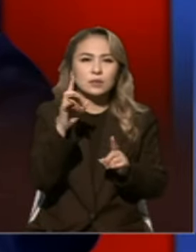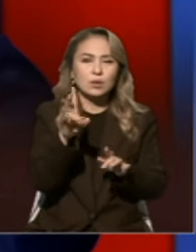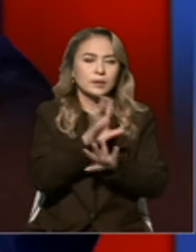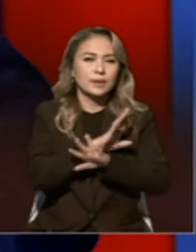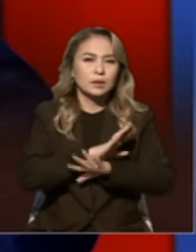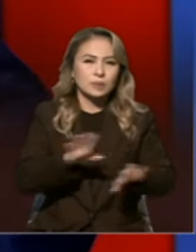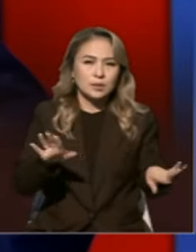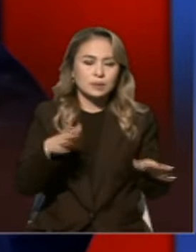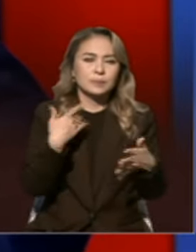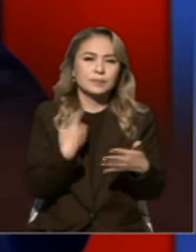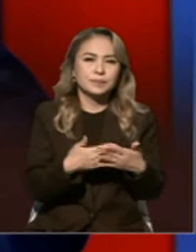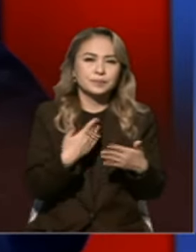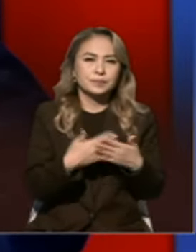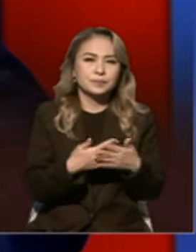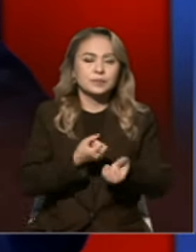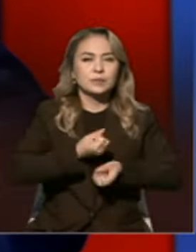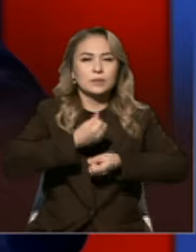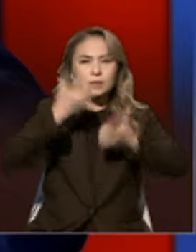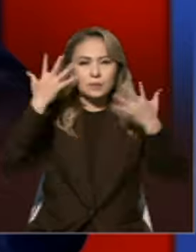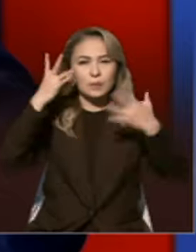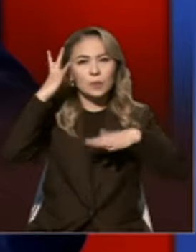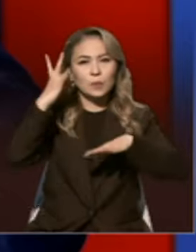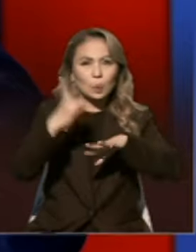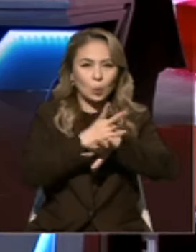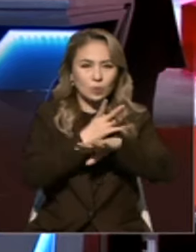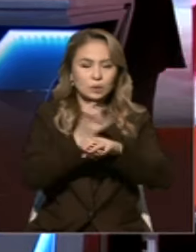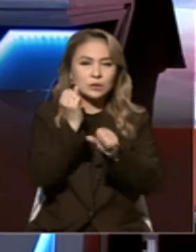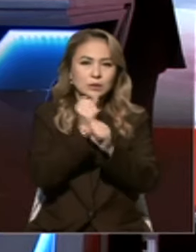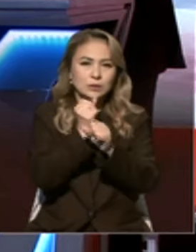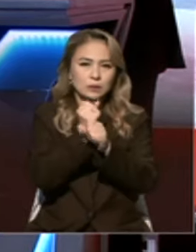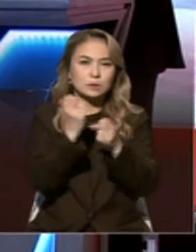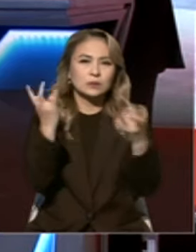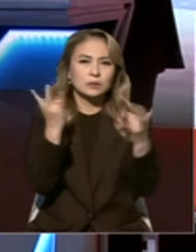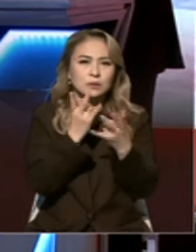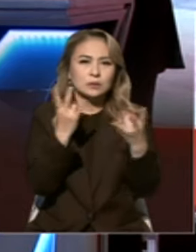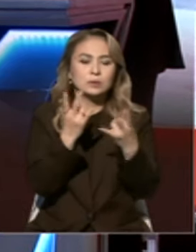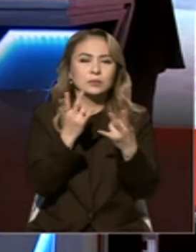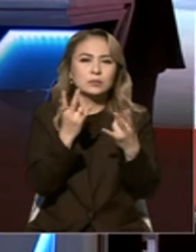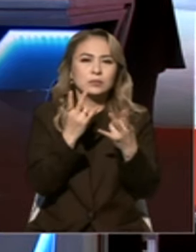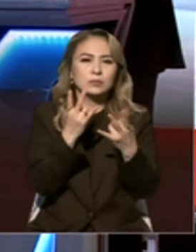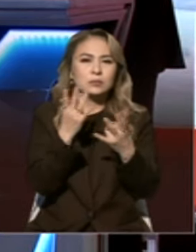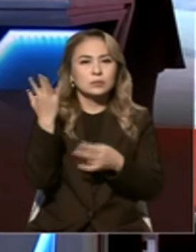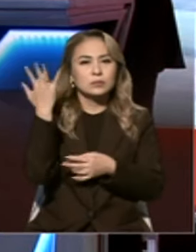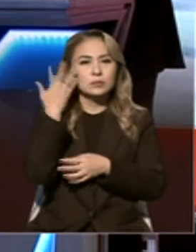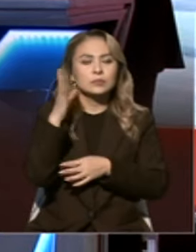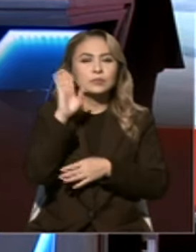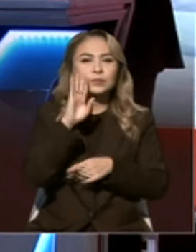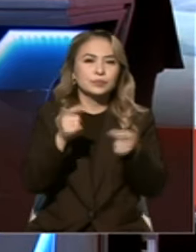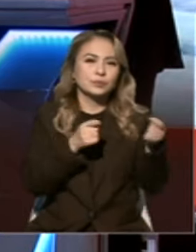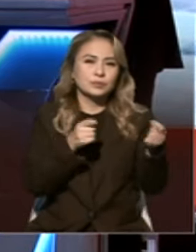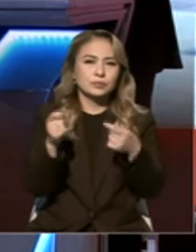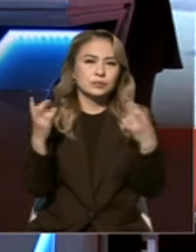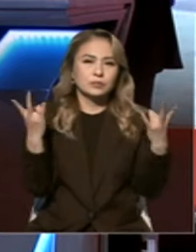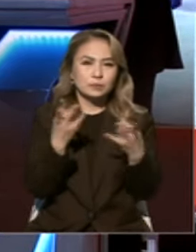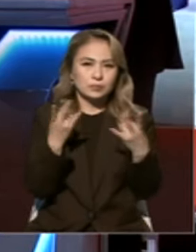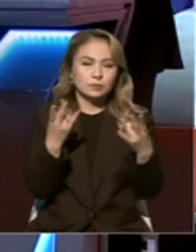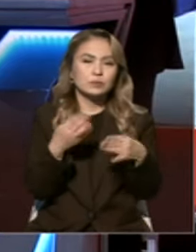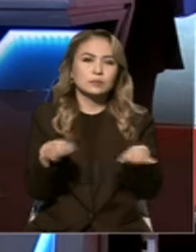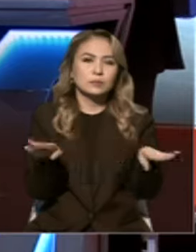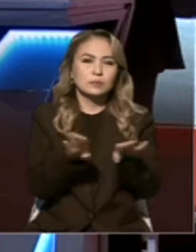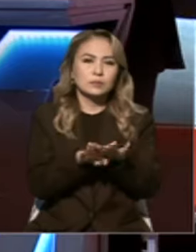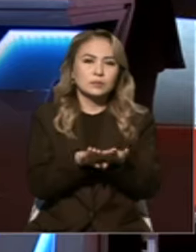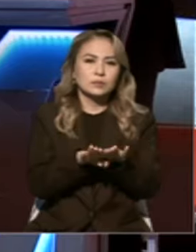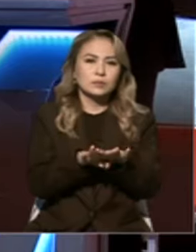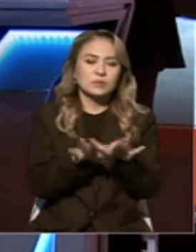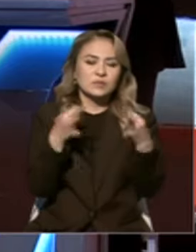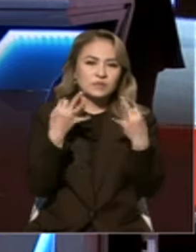Бұны күні-түні істелу керек бұл мәселе. Күні-түні су басқару мәселесін қолға алу керек. Сосын жаңағындай